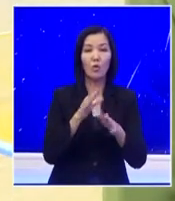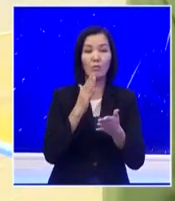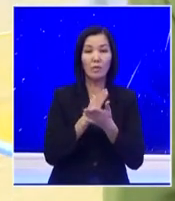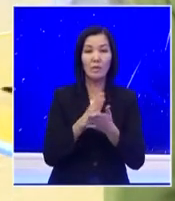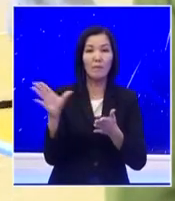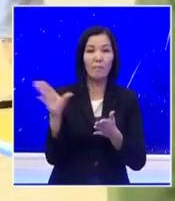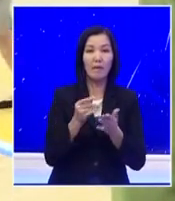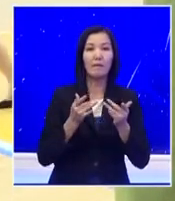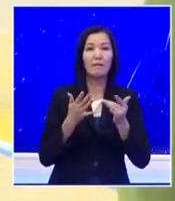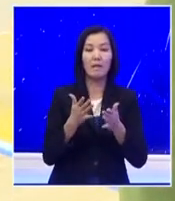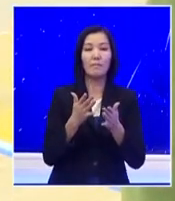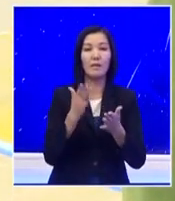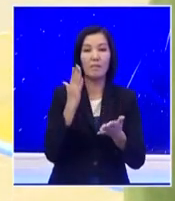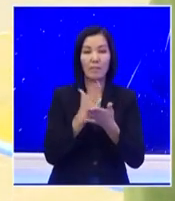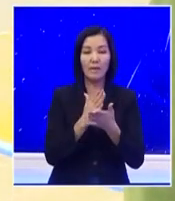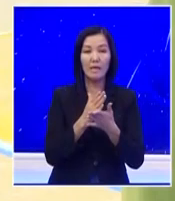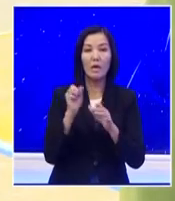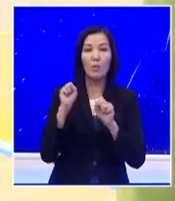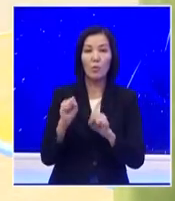барлық талаптар сақталған,